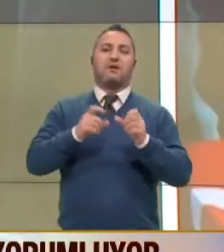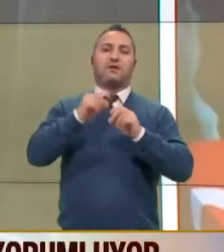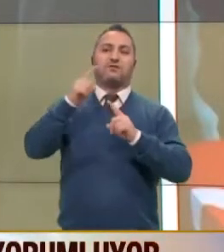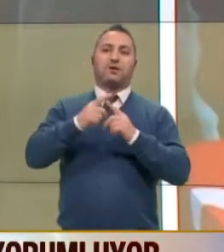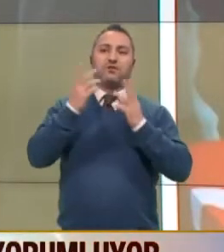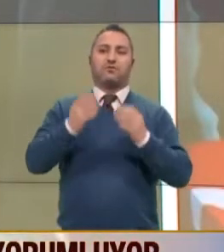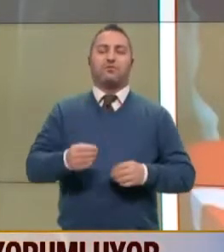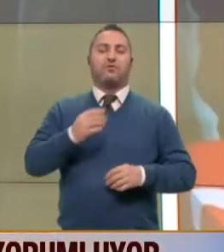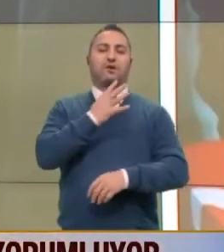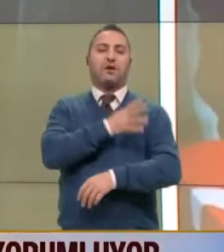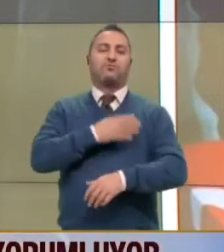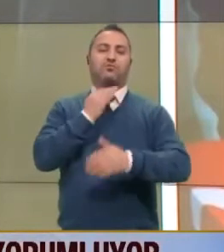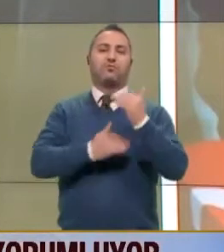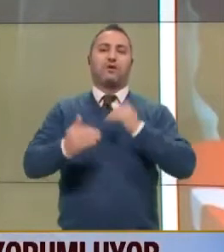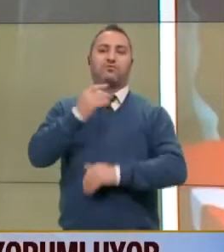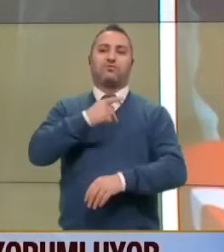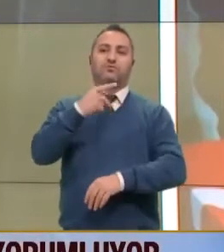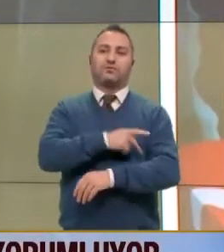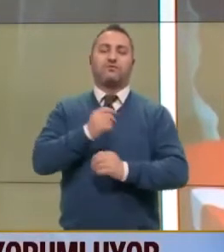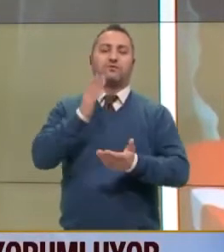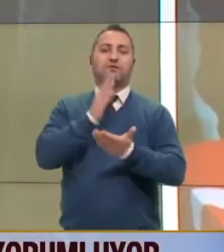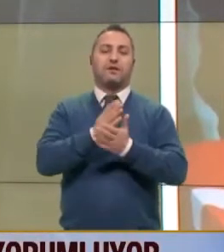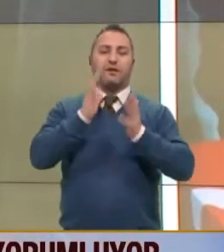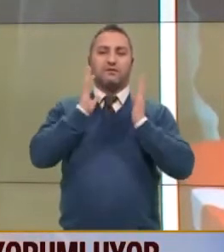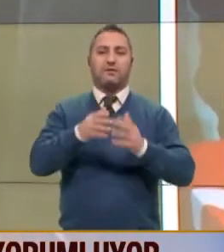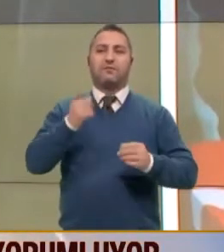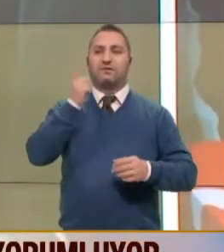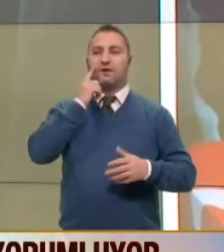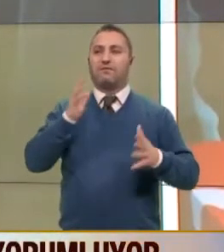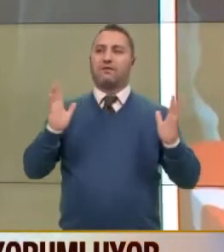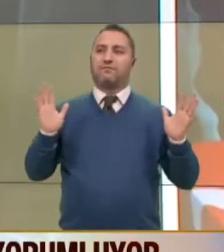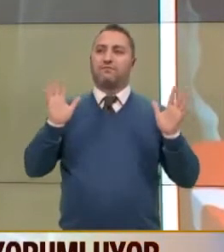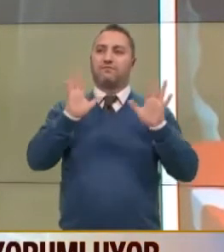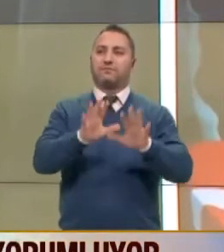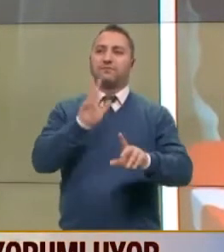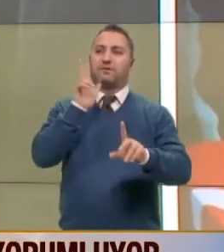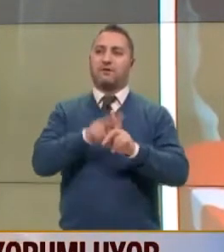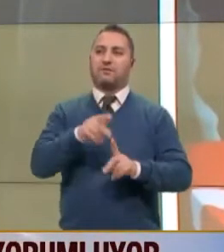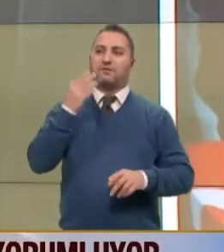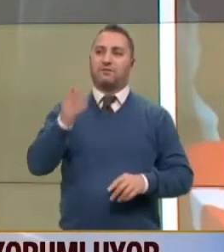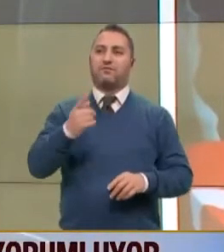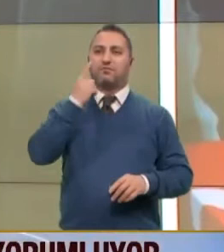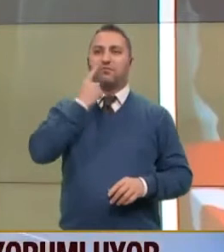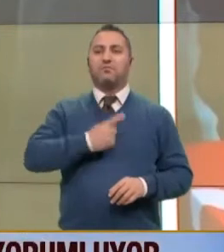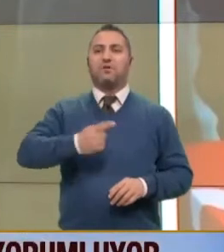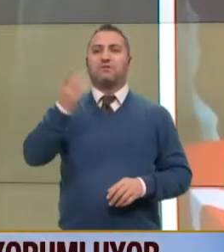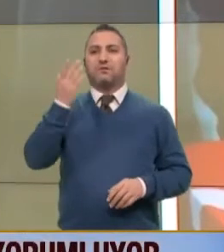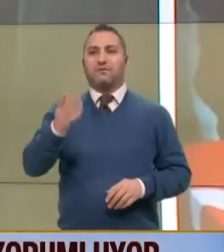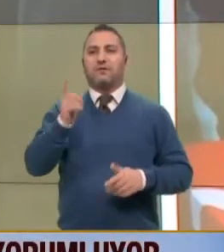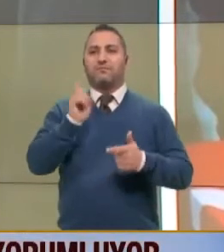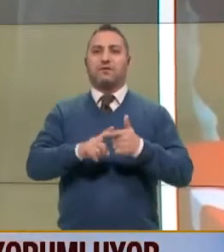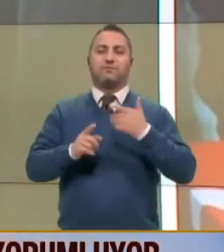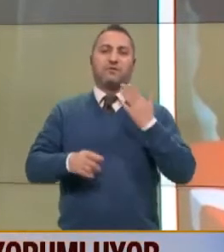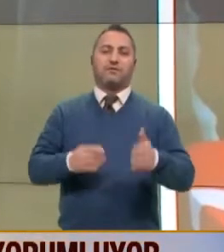Assubay Üstçavuş Musa Özalkan'ın cenaze namazına devletin zirvesi katıldı. Şimdi burada tabii Cumhurbaşkanı,